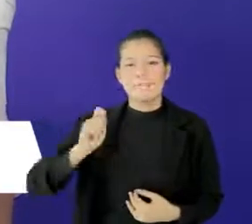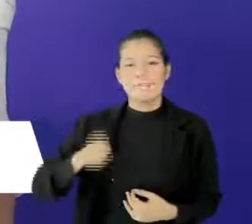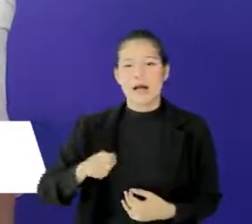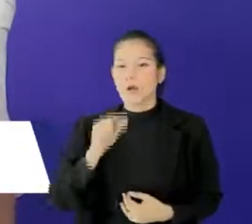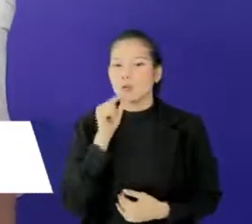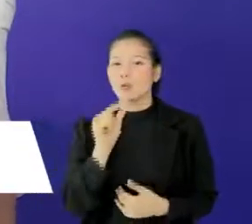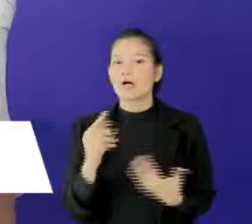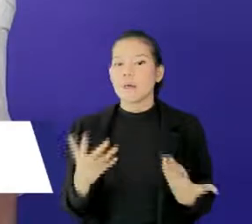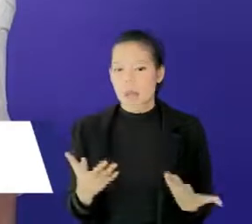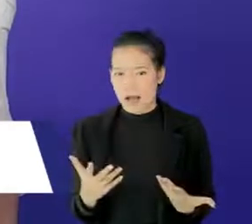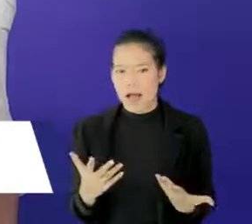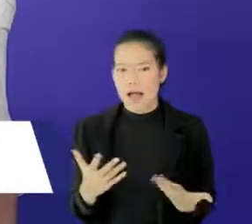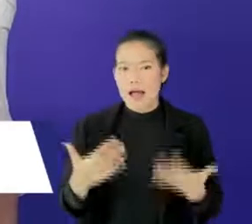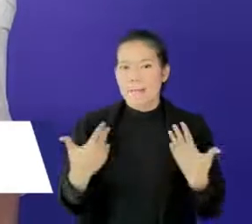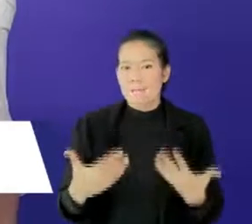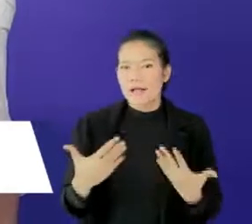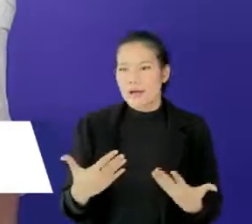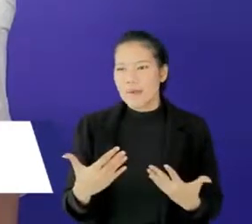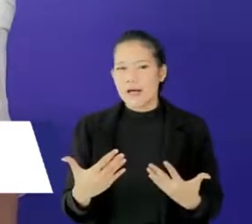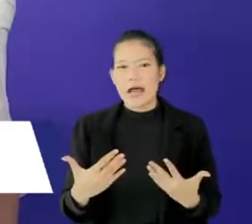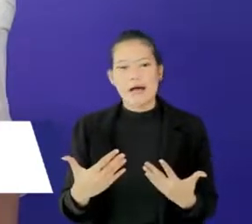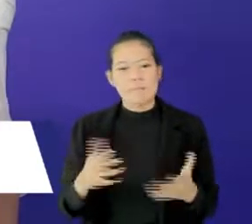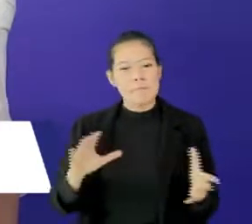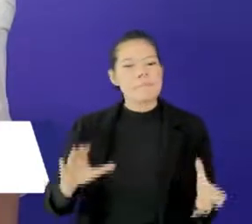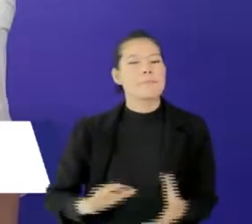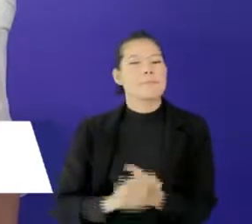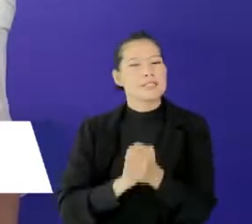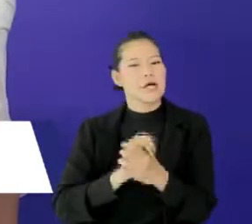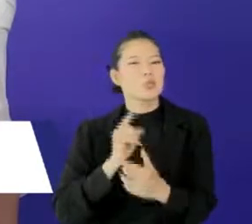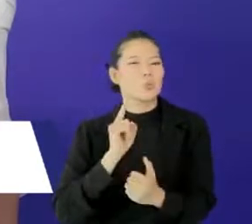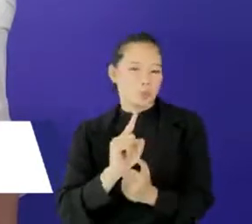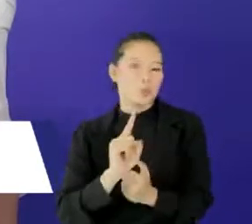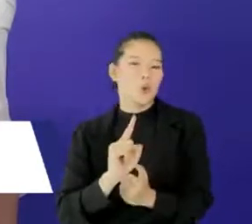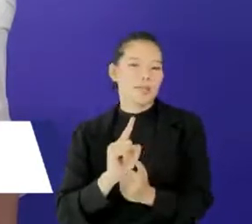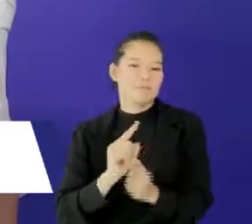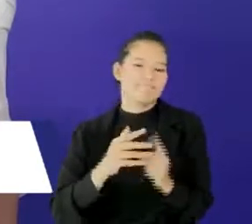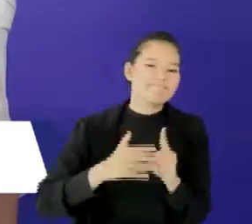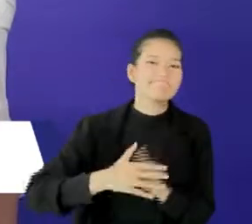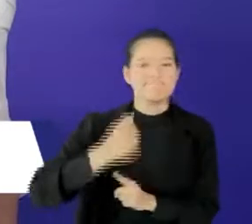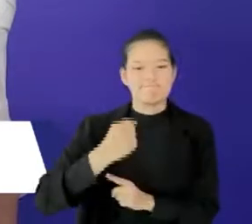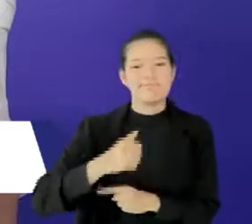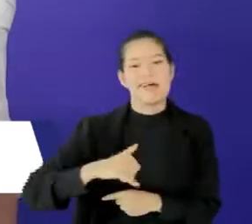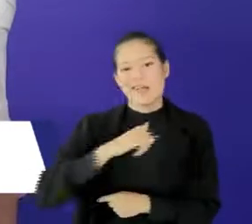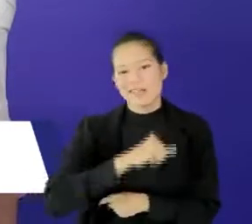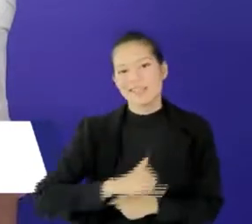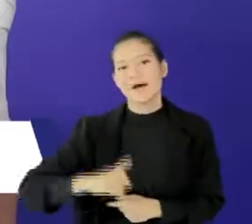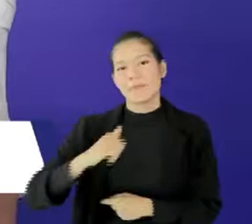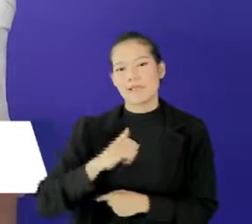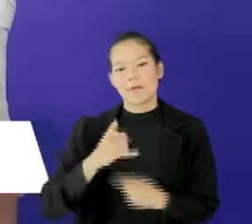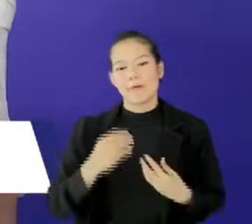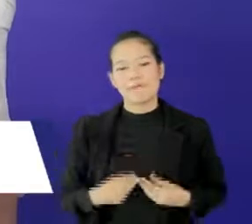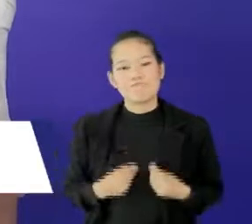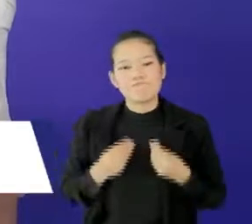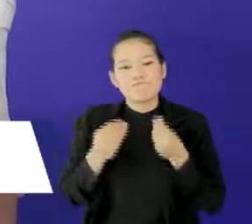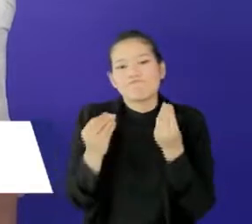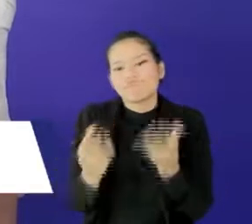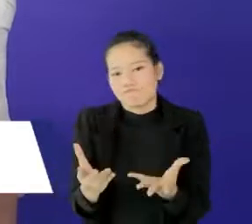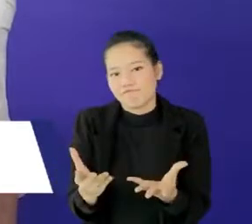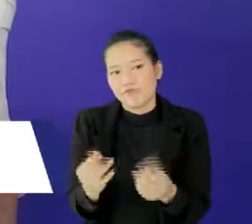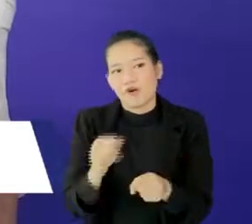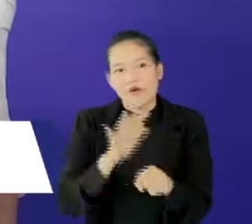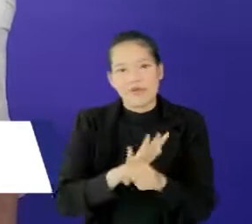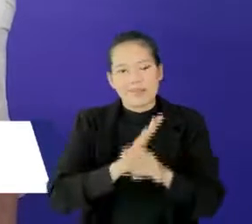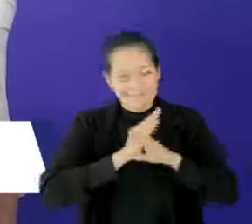gunakan untuk merajut kembali persatuan dan kesatuan, untuk bersama-sama kita berkontribusi untuk